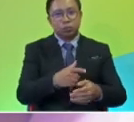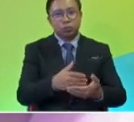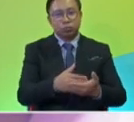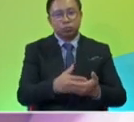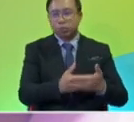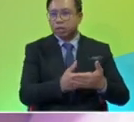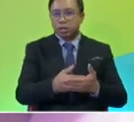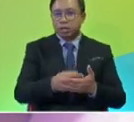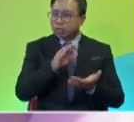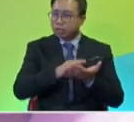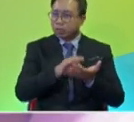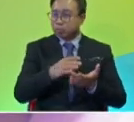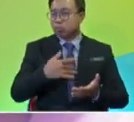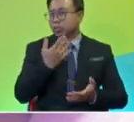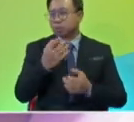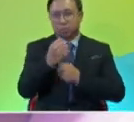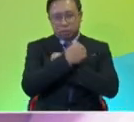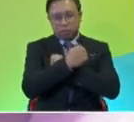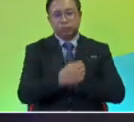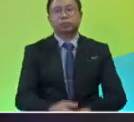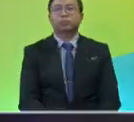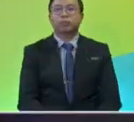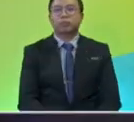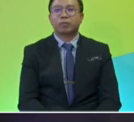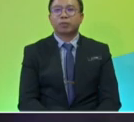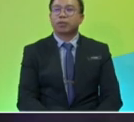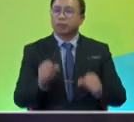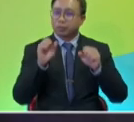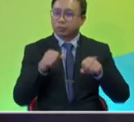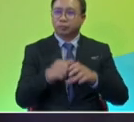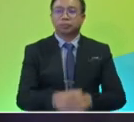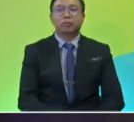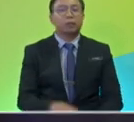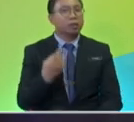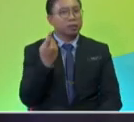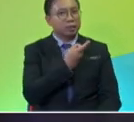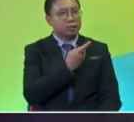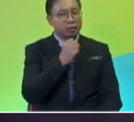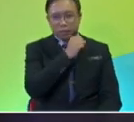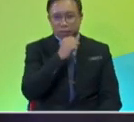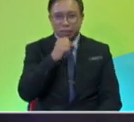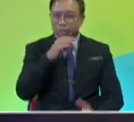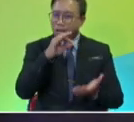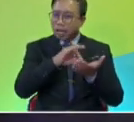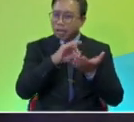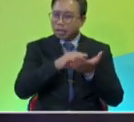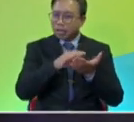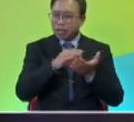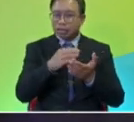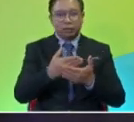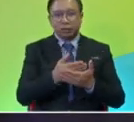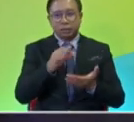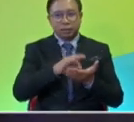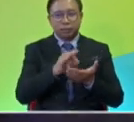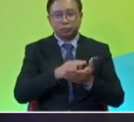rasa sayang rasa sayang anak ayamh okey kita nyanyikan lagu Anak ayam jadi kita pilih dulu Ifan kita